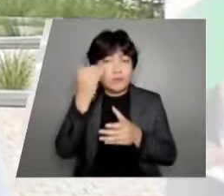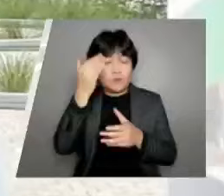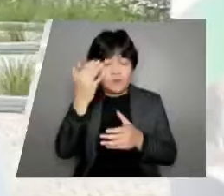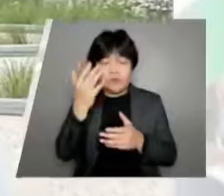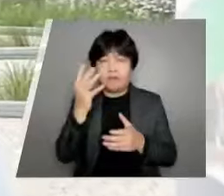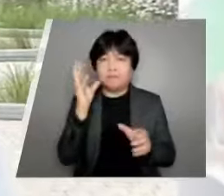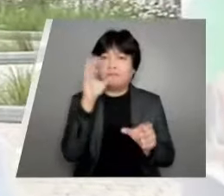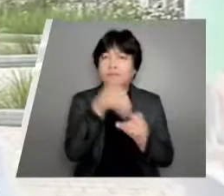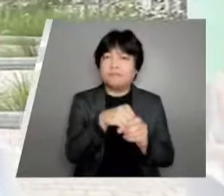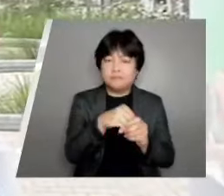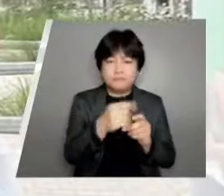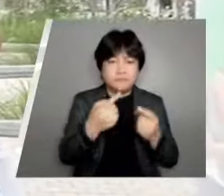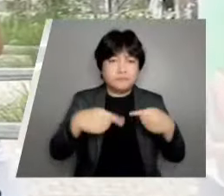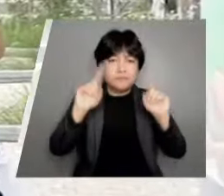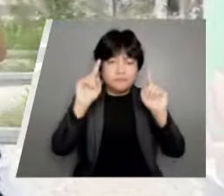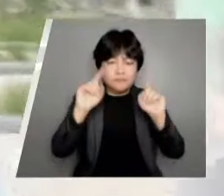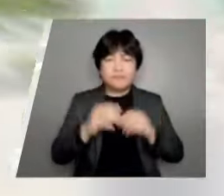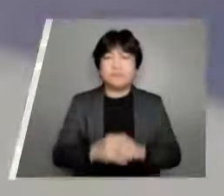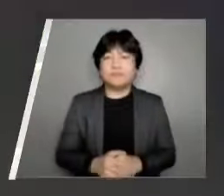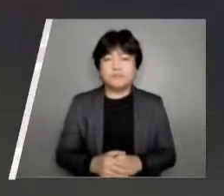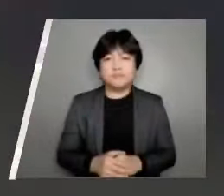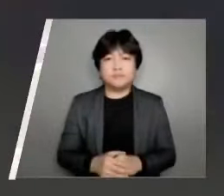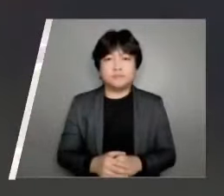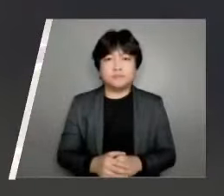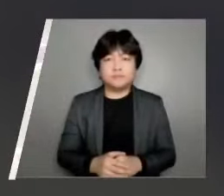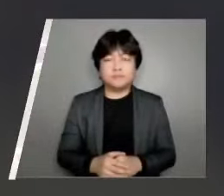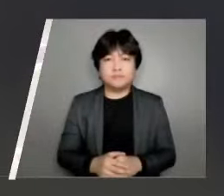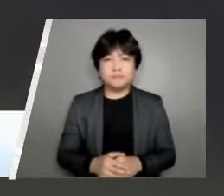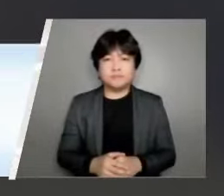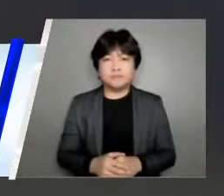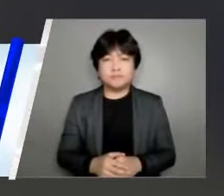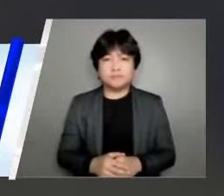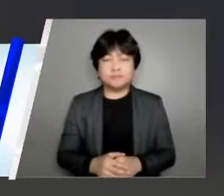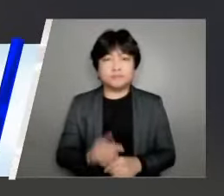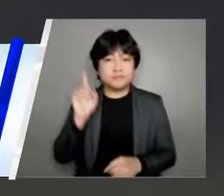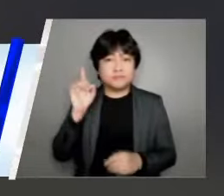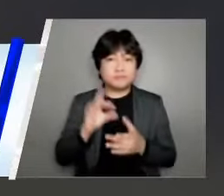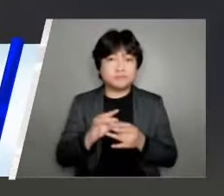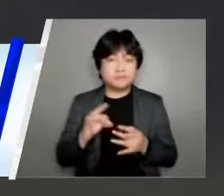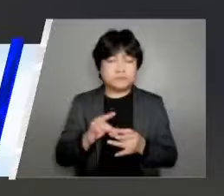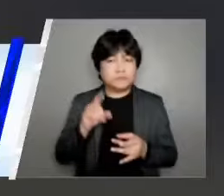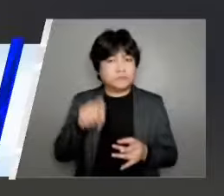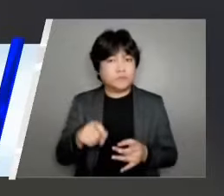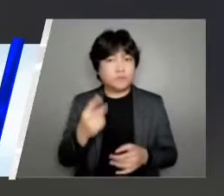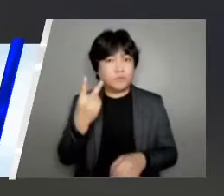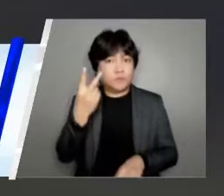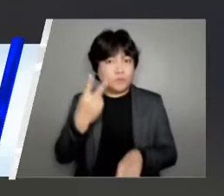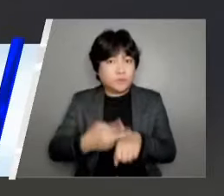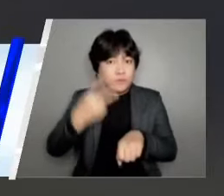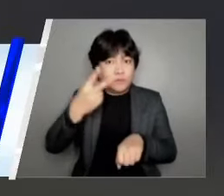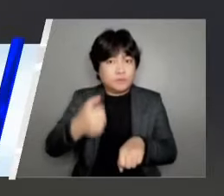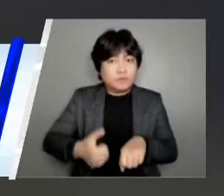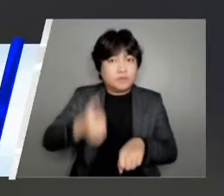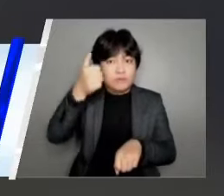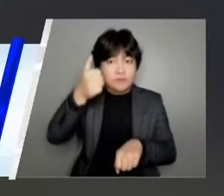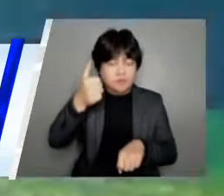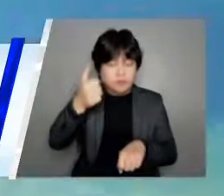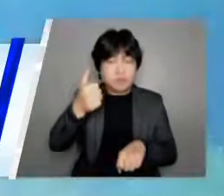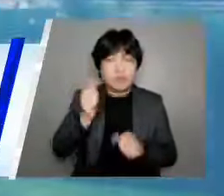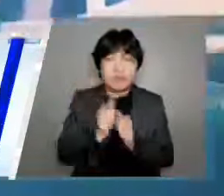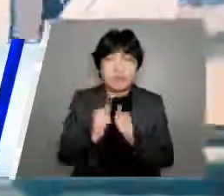sina Paalam, Marshall at Bakyadan. Kailangan lang yan, dalawang panalo. Sure of bronze na yan after